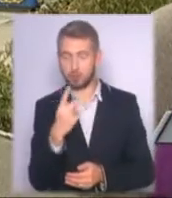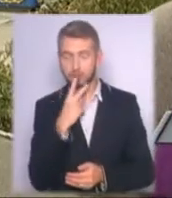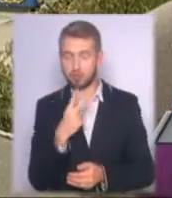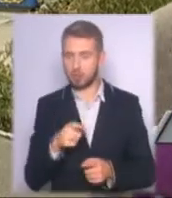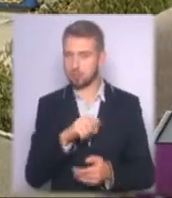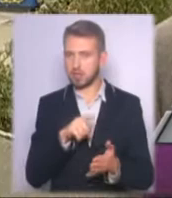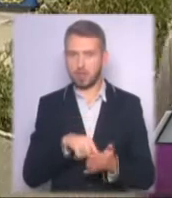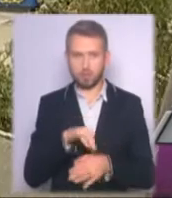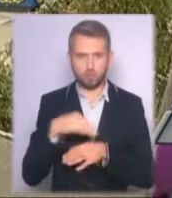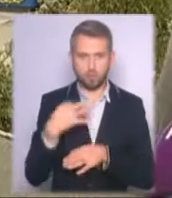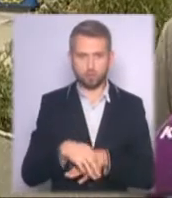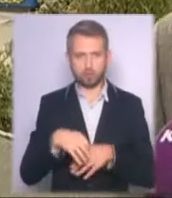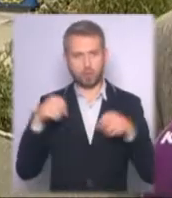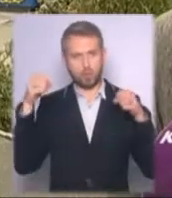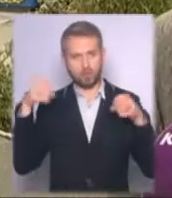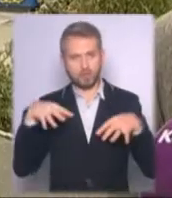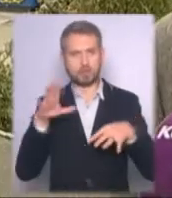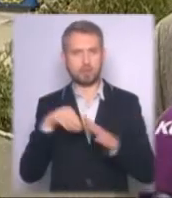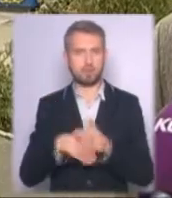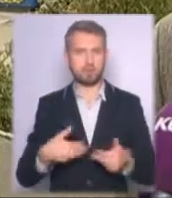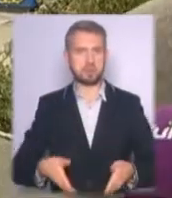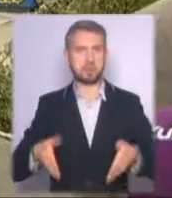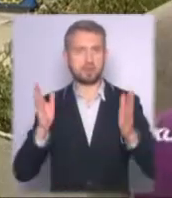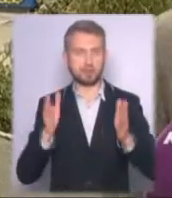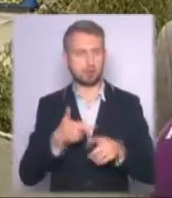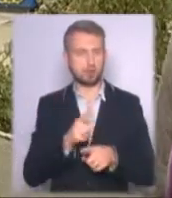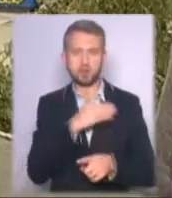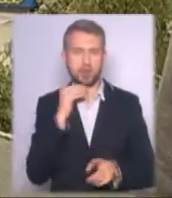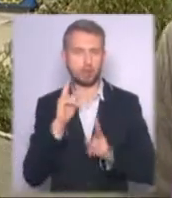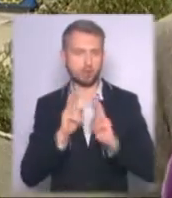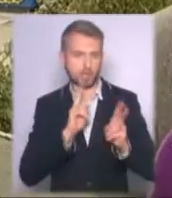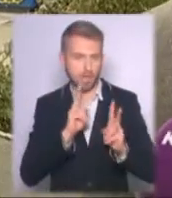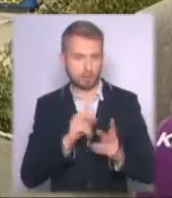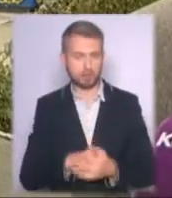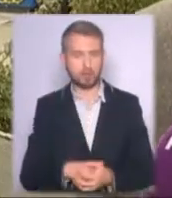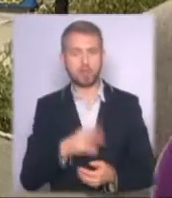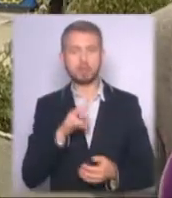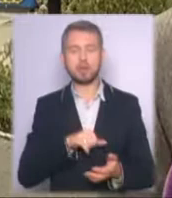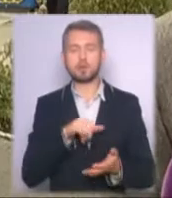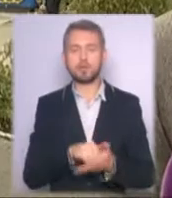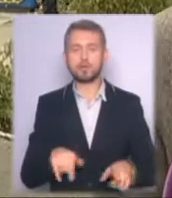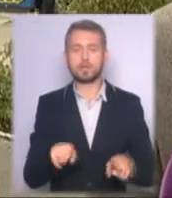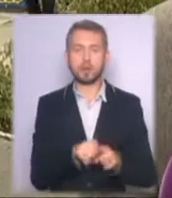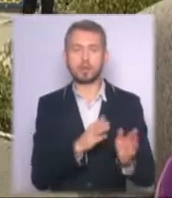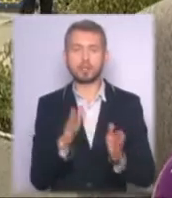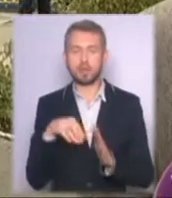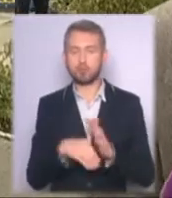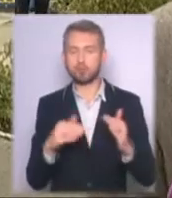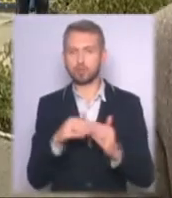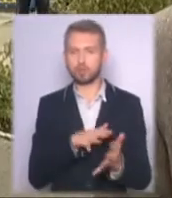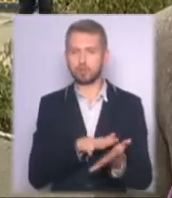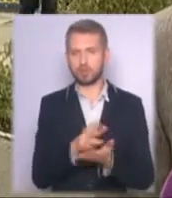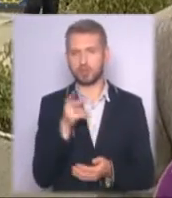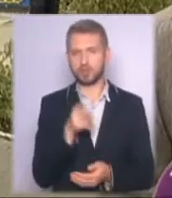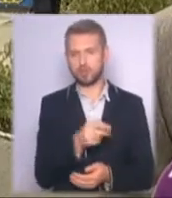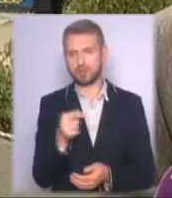питання, самоосвітлення в під'їздах для киян. Дуже багато скарг. На встановлення такої системи в будинку витрачається від 2